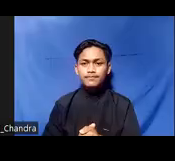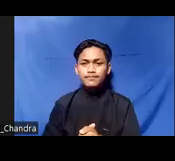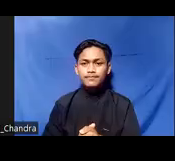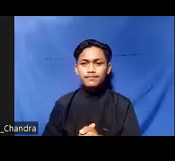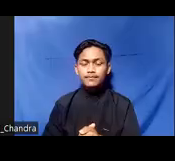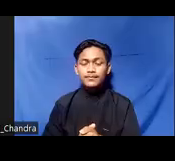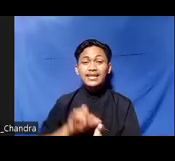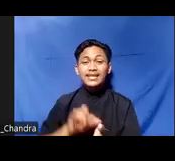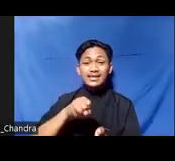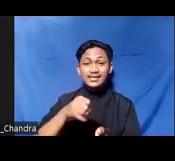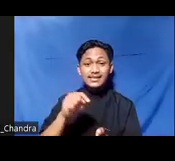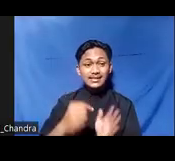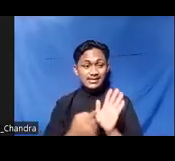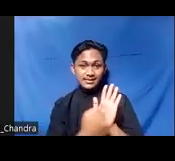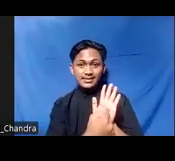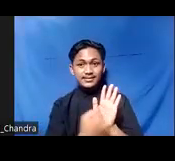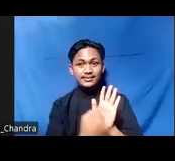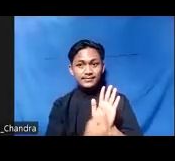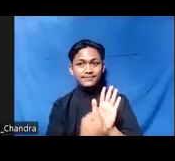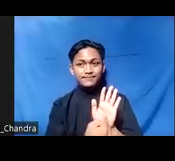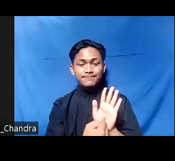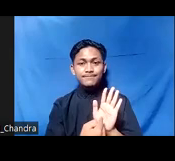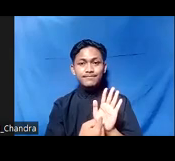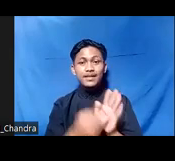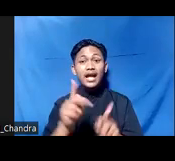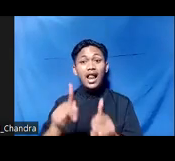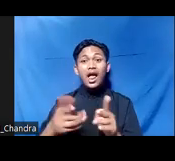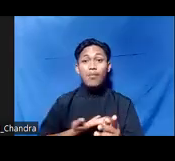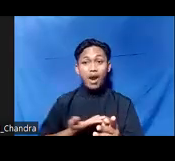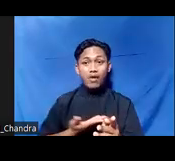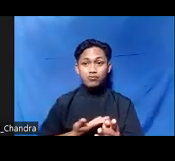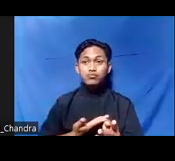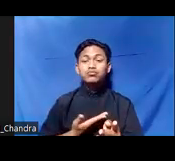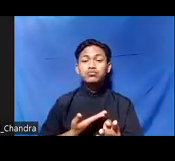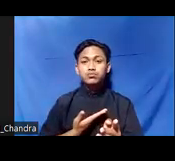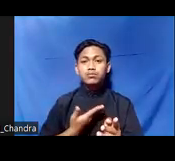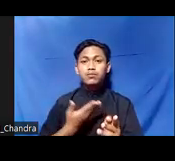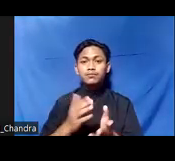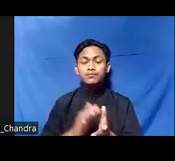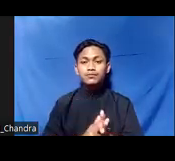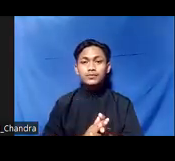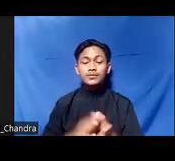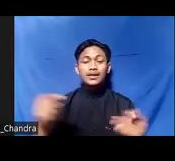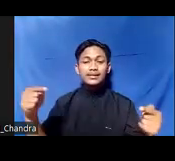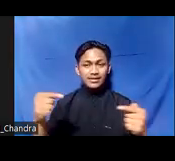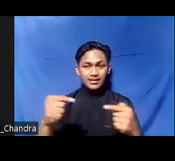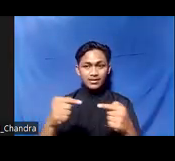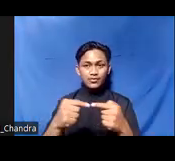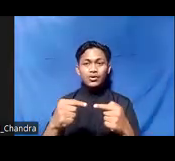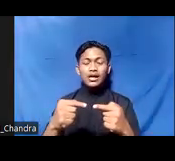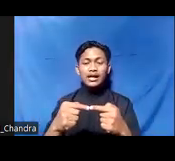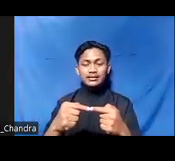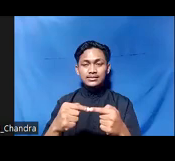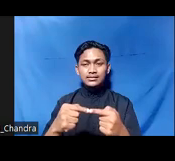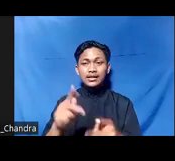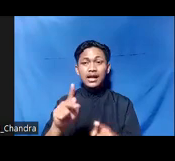jadi ini kalau ingin mengusulkan tinggal di sinkronisasi saja Jadi kalau yang